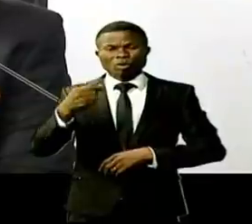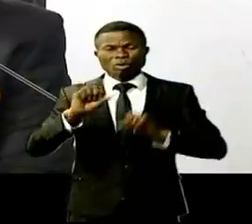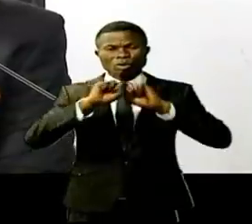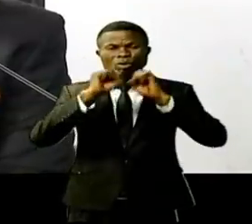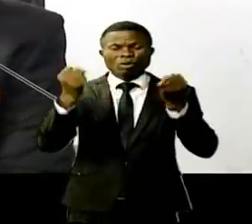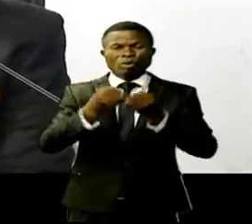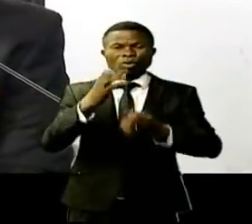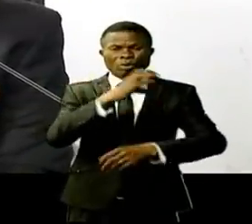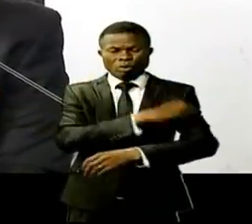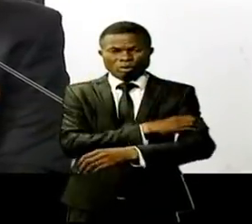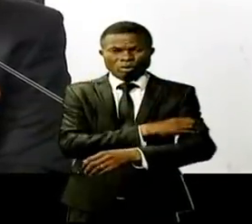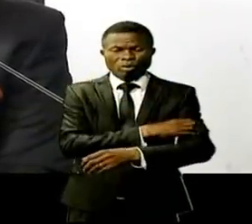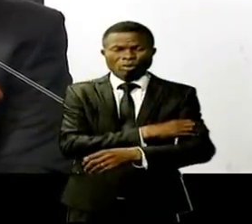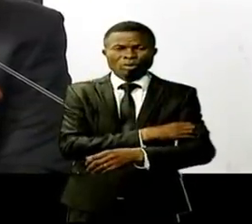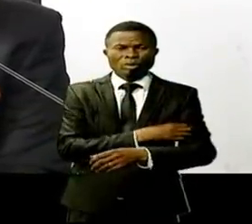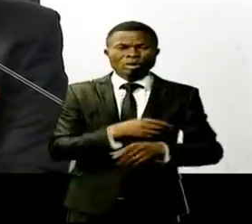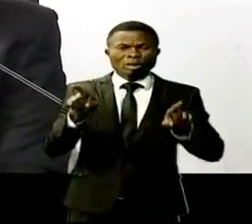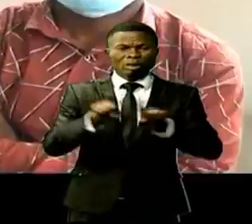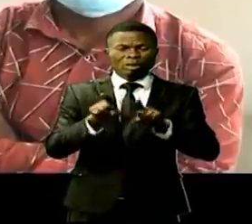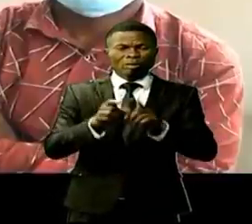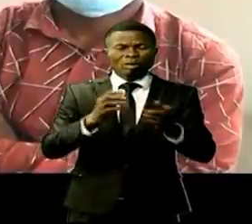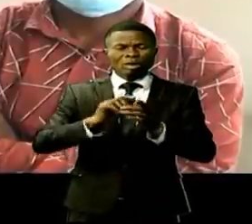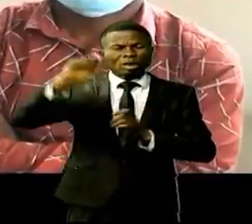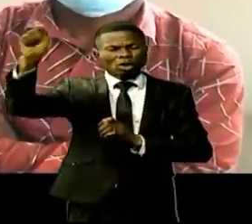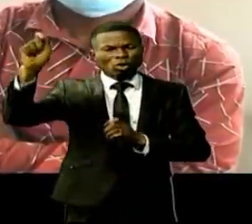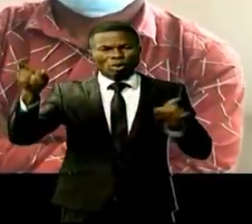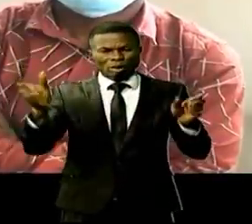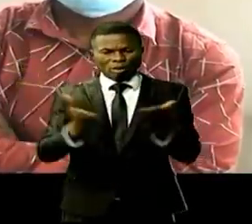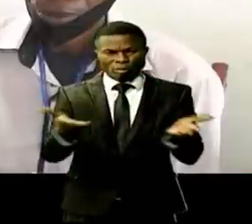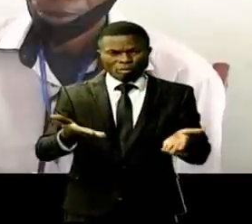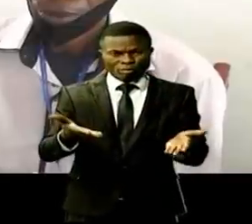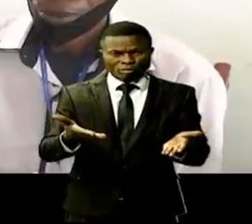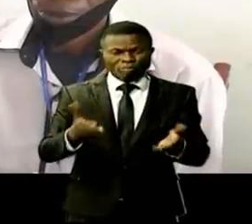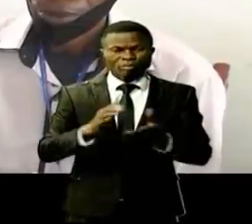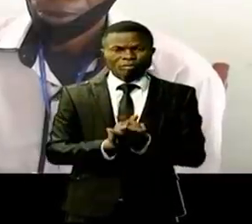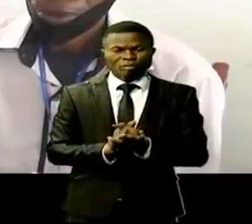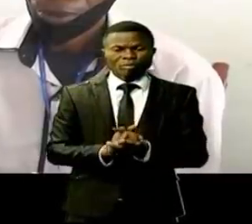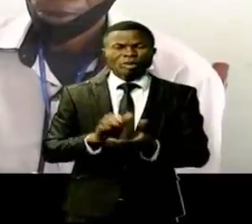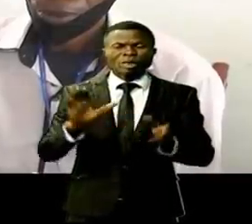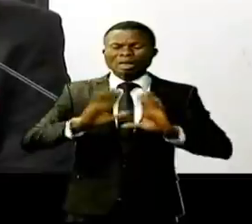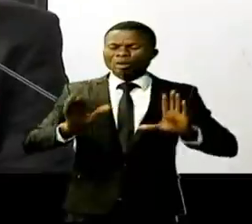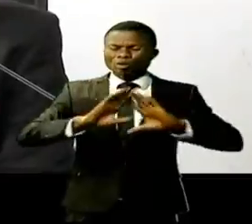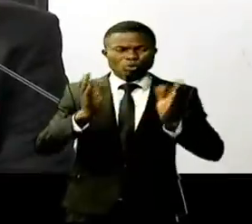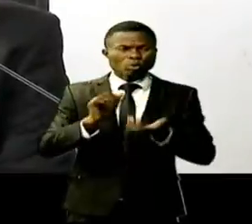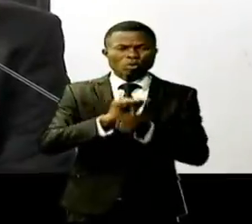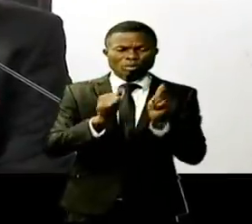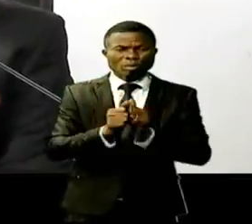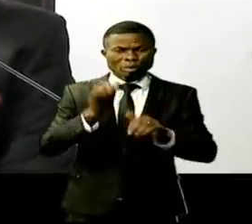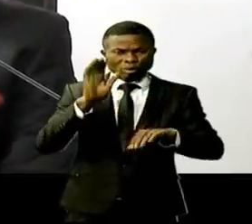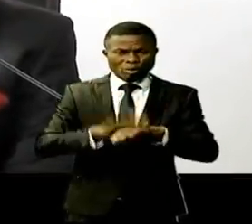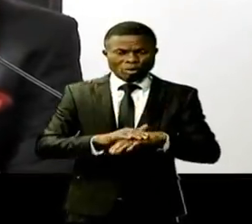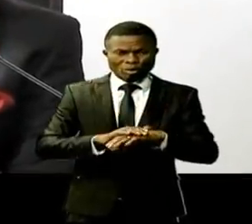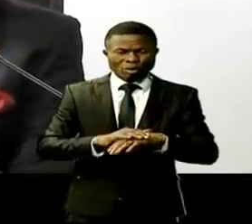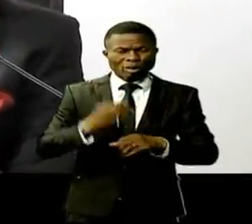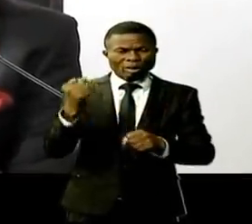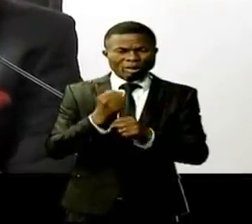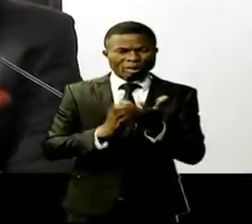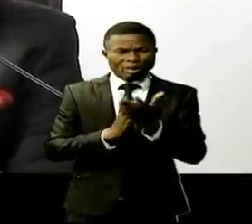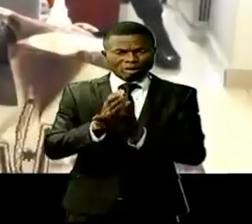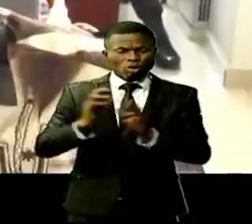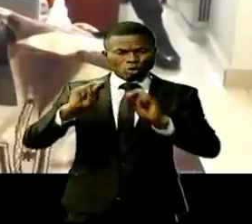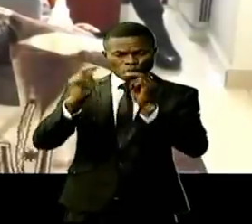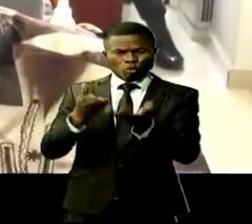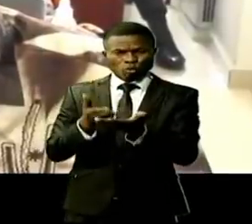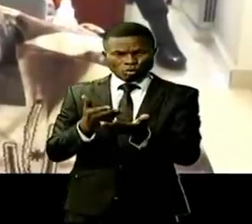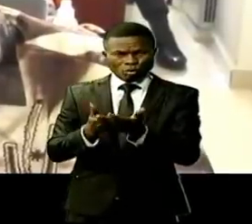société civile en présentiel comme en distanciel pour mettre sur table et sans complaisance toutes les questions qui touchent au bon fonctionnement de cette